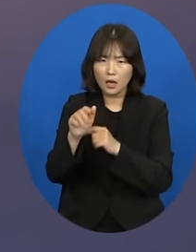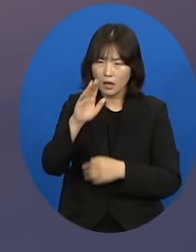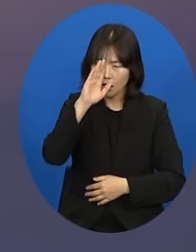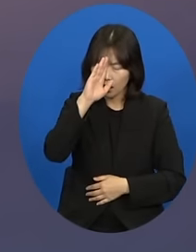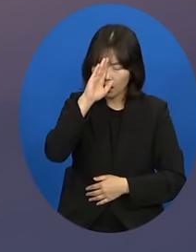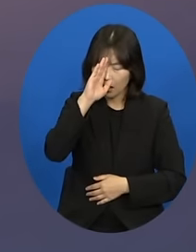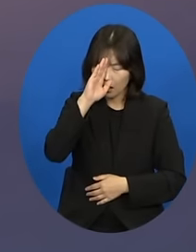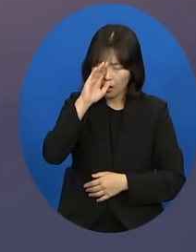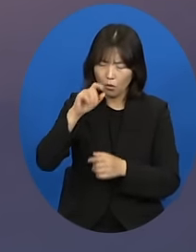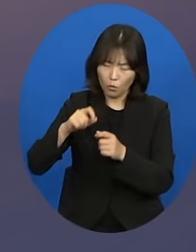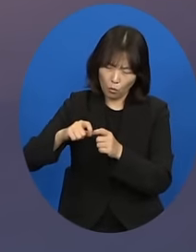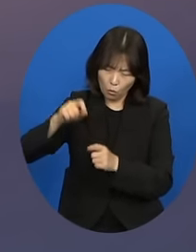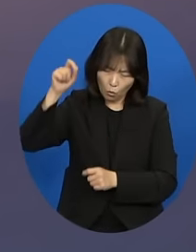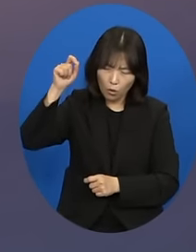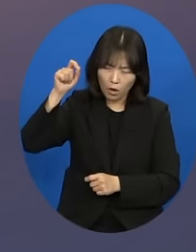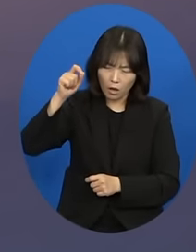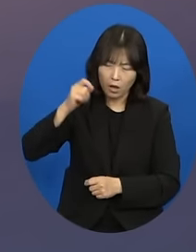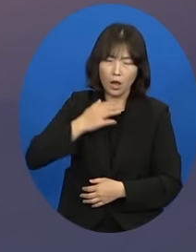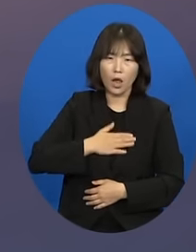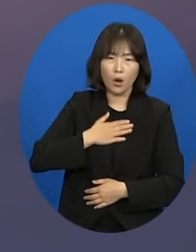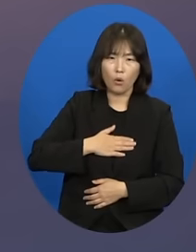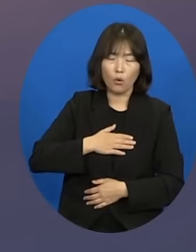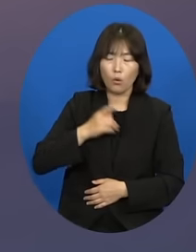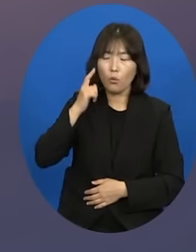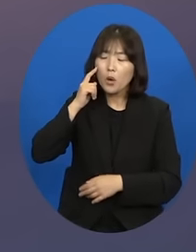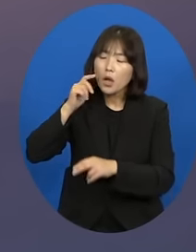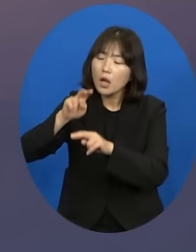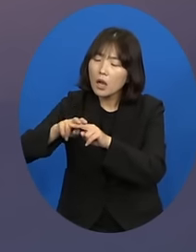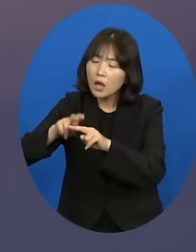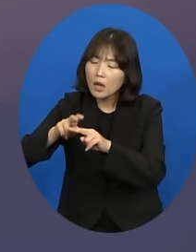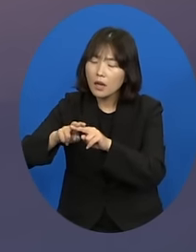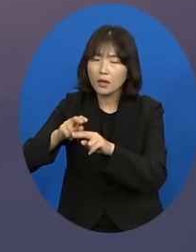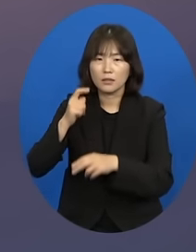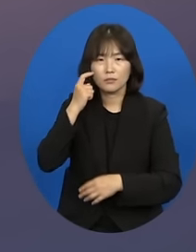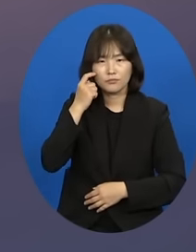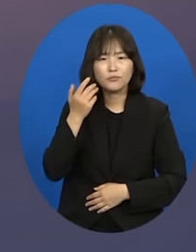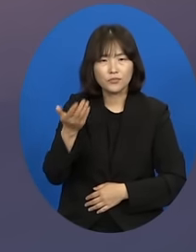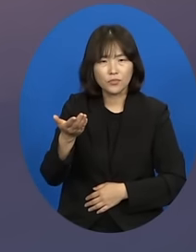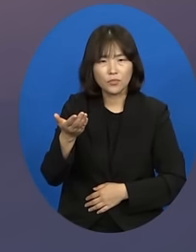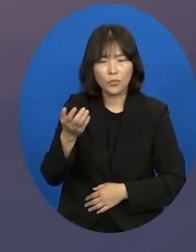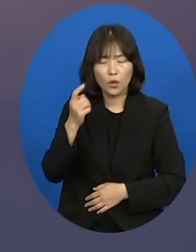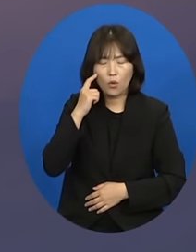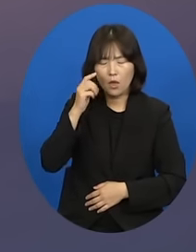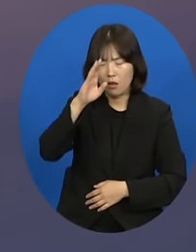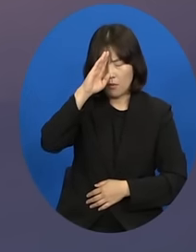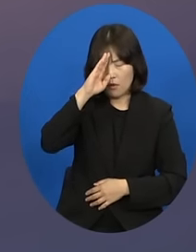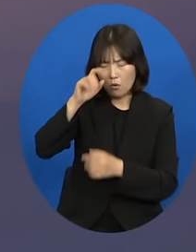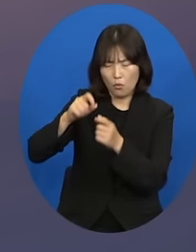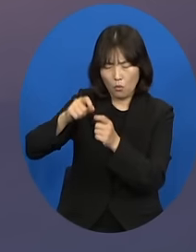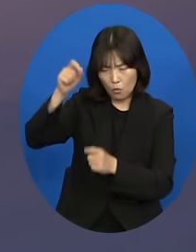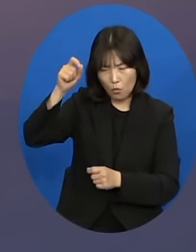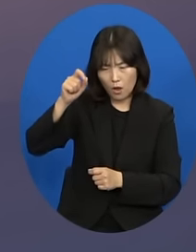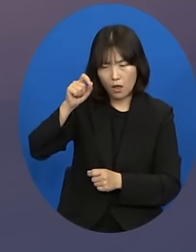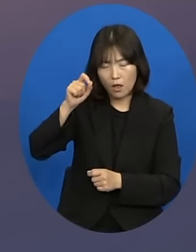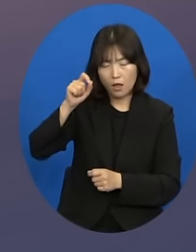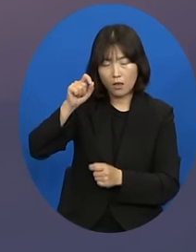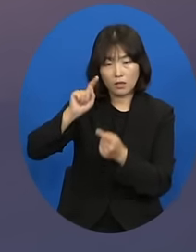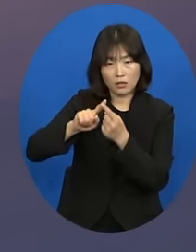다른 거 아무것도 묻지 않으시죠. 너 왜 이렇게 여기 앉아있니? 너 병이 왜 이렇게 오래됐니? 한 가지 물어보시죠.